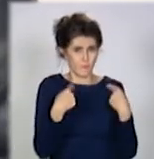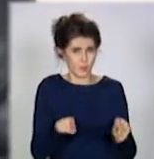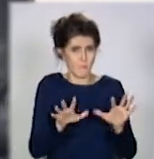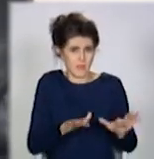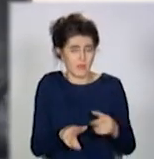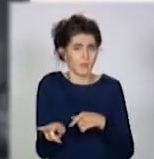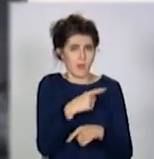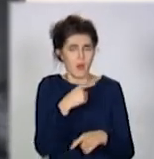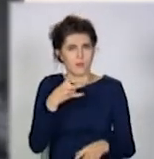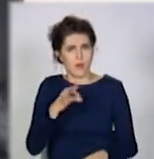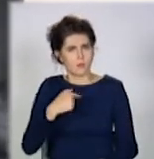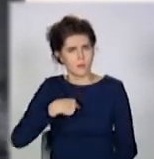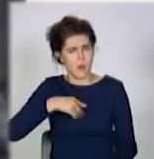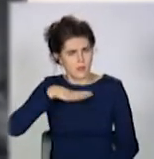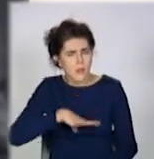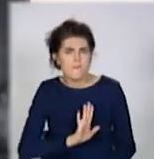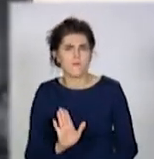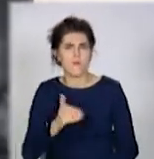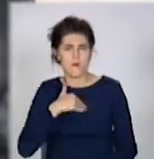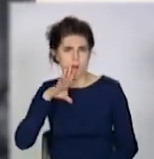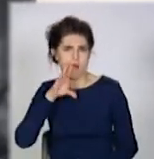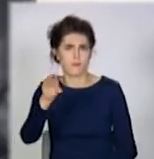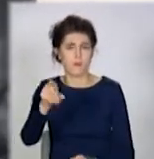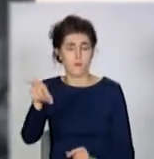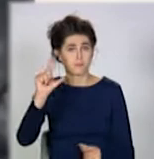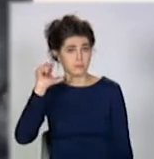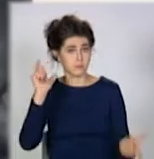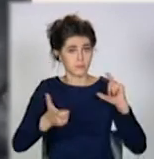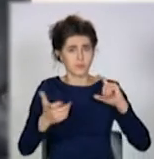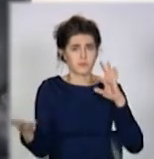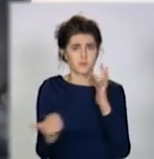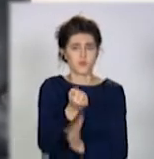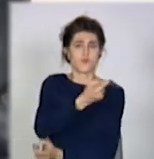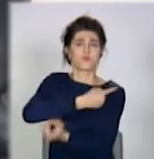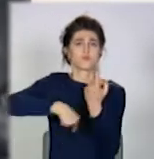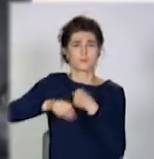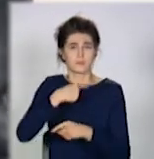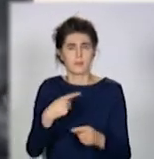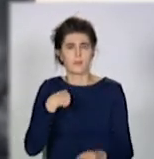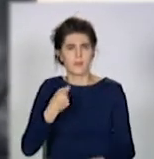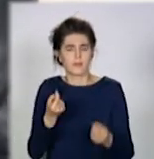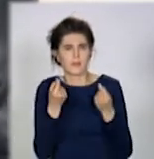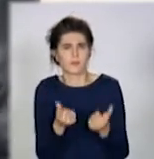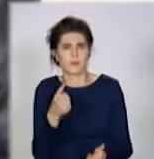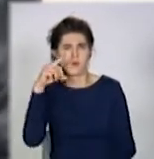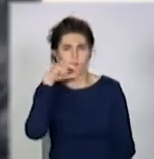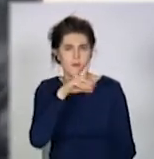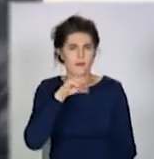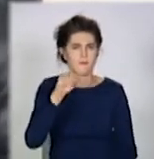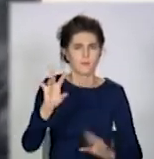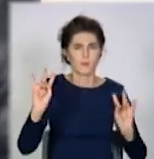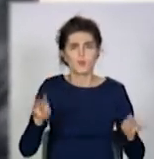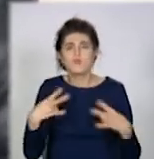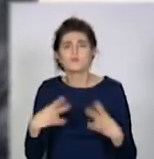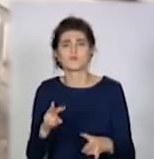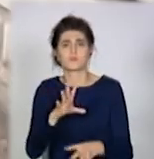ми вирішили висказати цим хлопцям все, що ми про них думаємо. Вони розвернулися і почали повертатися. І от тут ми зрозуміли, що це дійсно була наша помилка.